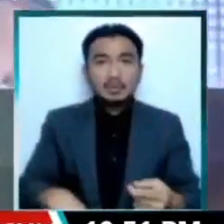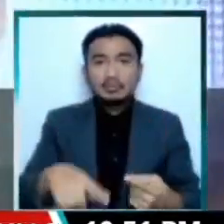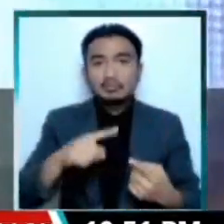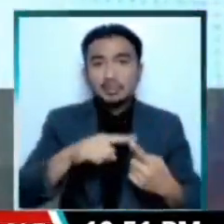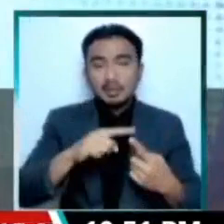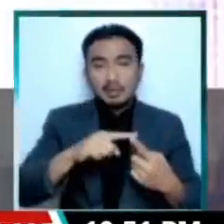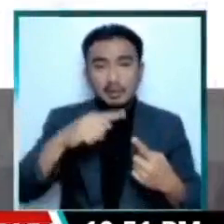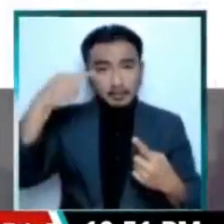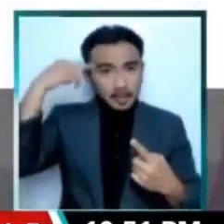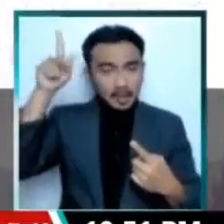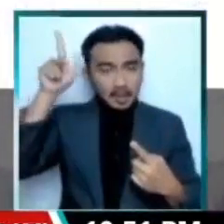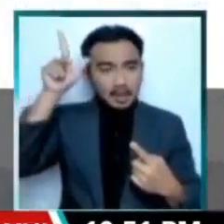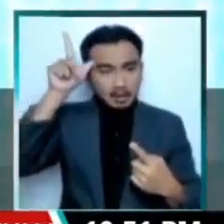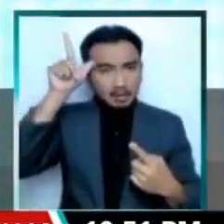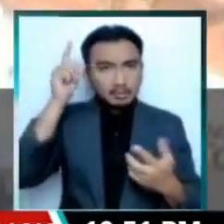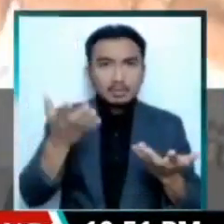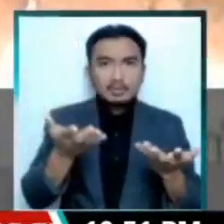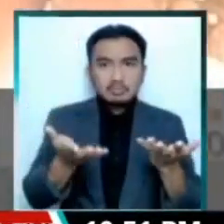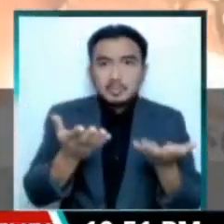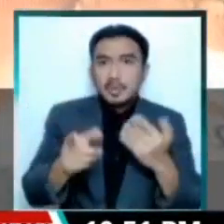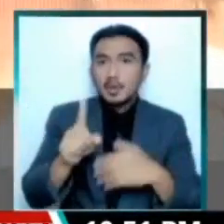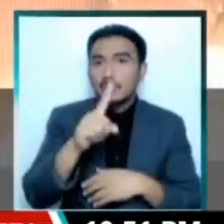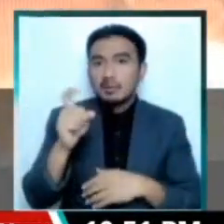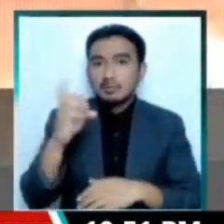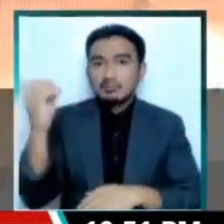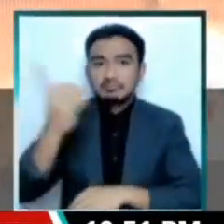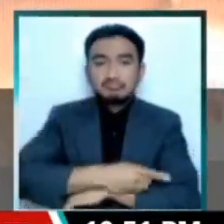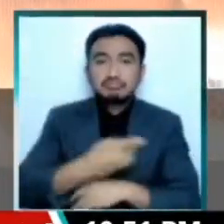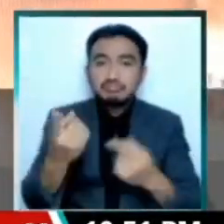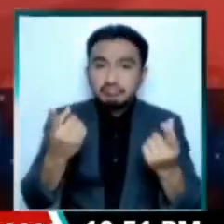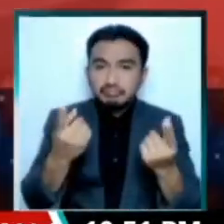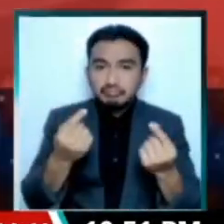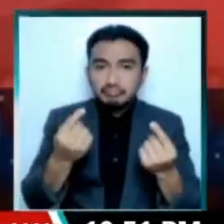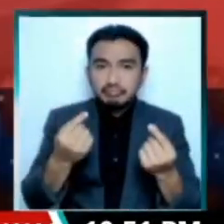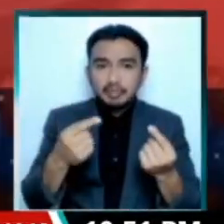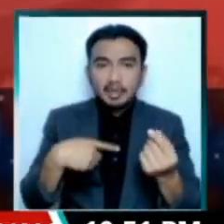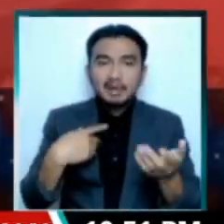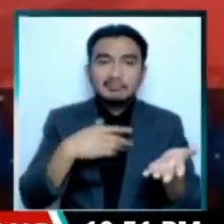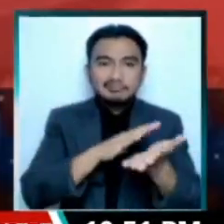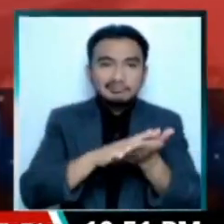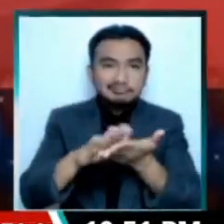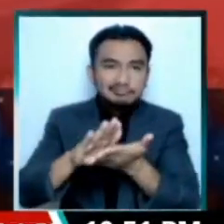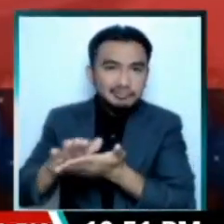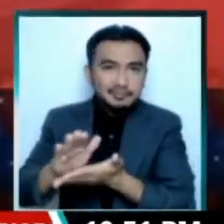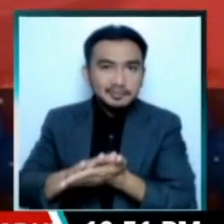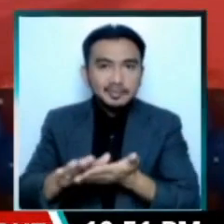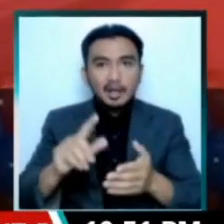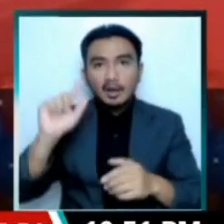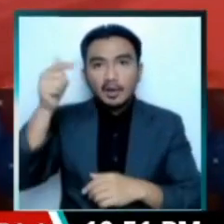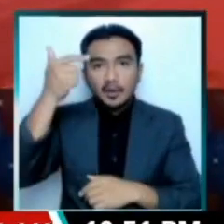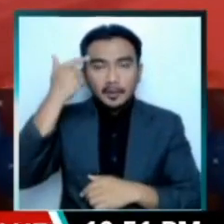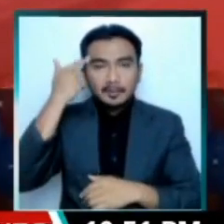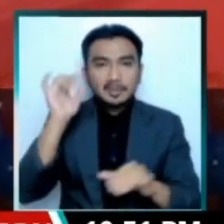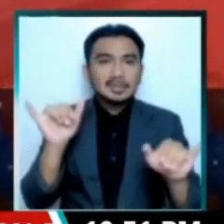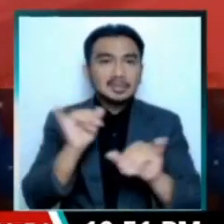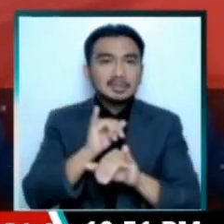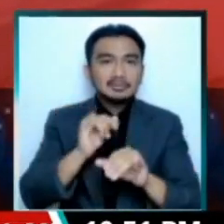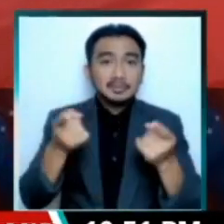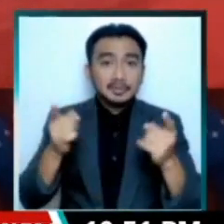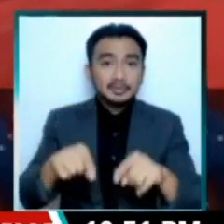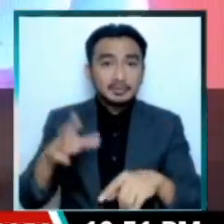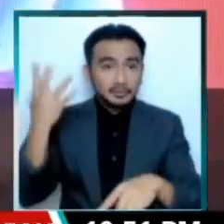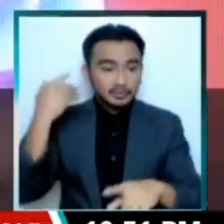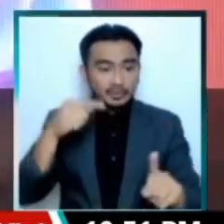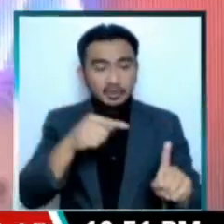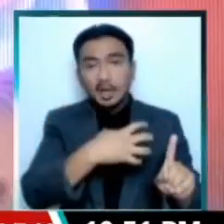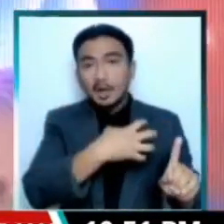first 100 days, sisimulan niya ang internal cleansing sa gobyerno, kagaya ng ginawa niya dati sa PNP nung siya pa ay PNP